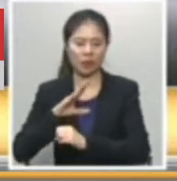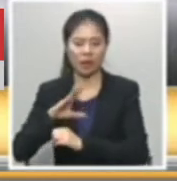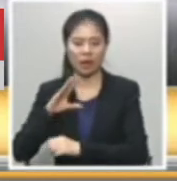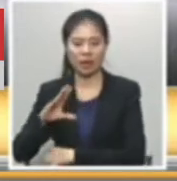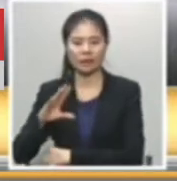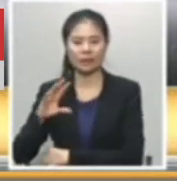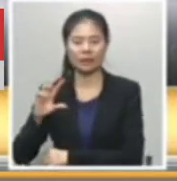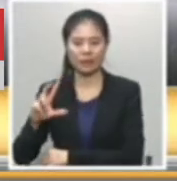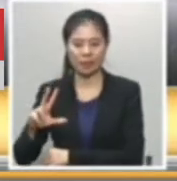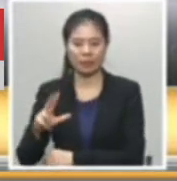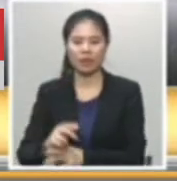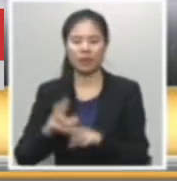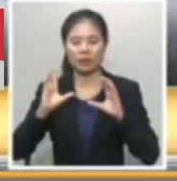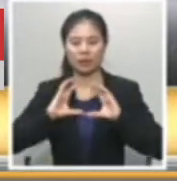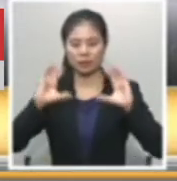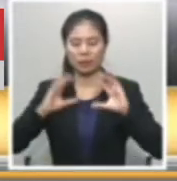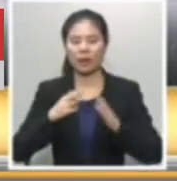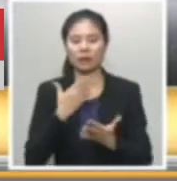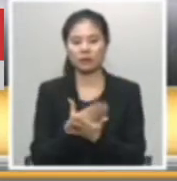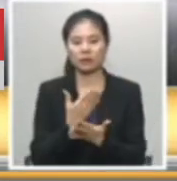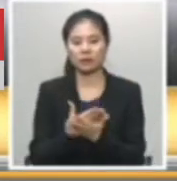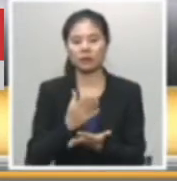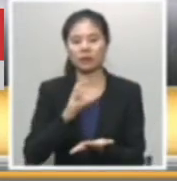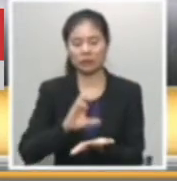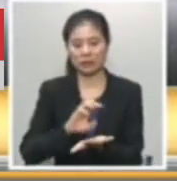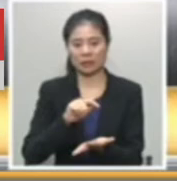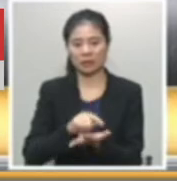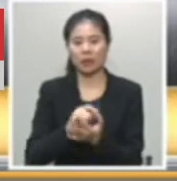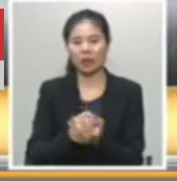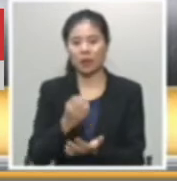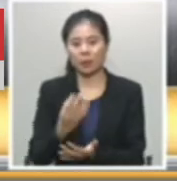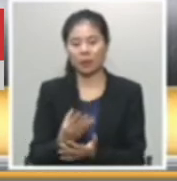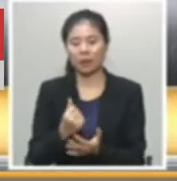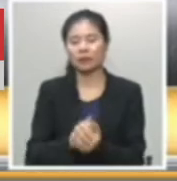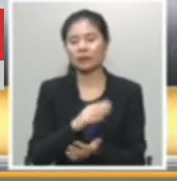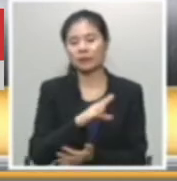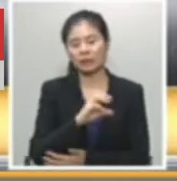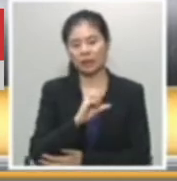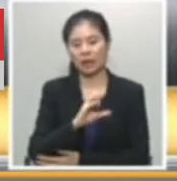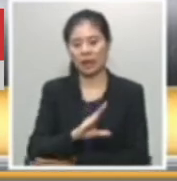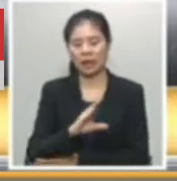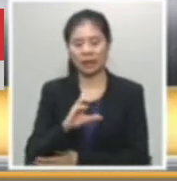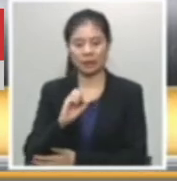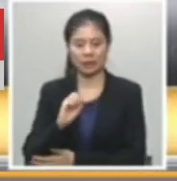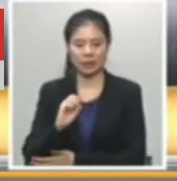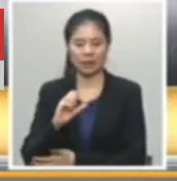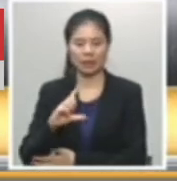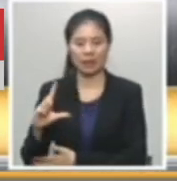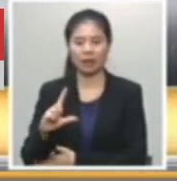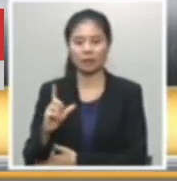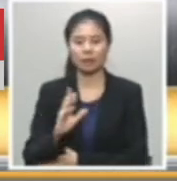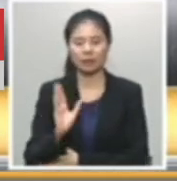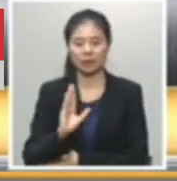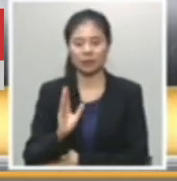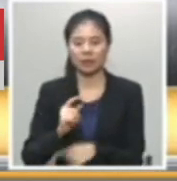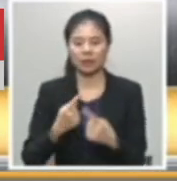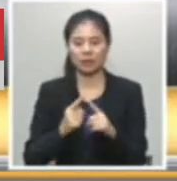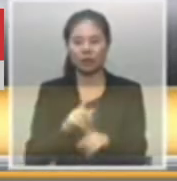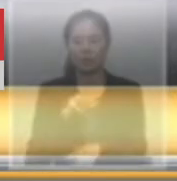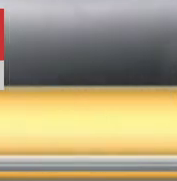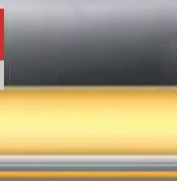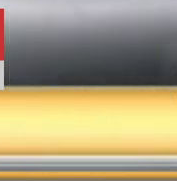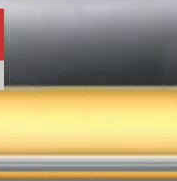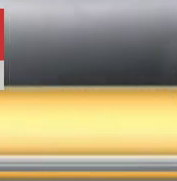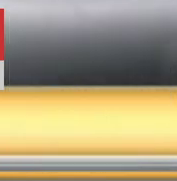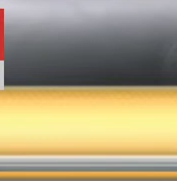นี่ยนะครับรัฐอาจจะต้องใช้เงินสูงนะครับไม่ใช่ 4-5 แสนล้านอย่างที่เคยนะครับอาจจะสูงถึง1ล้านล้านบ